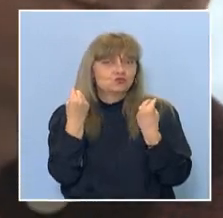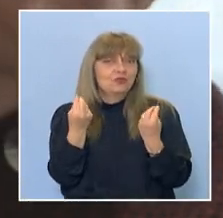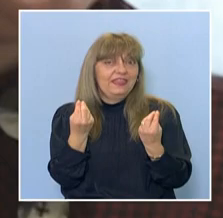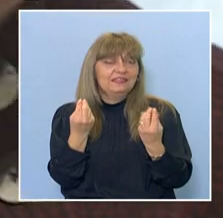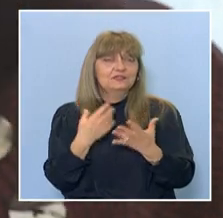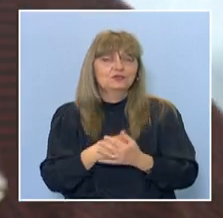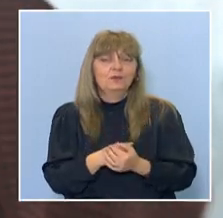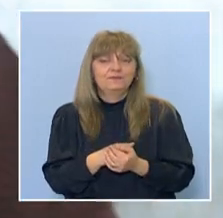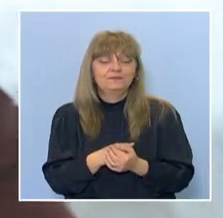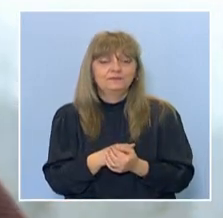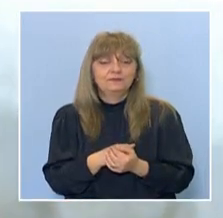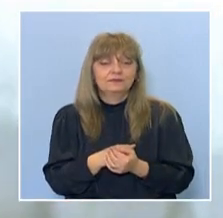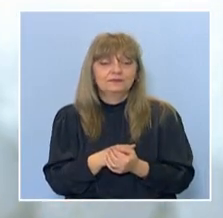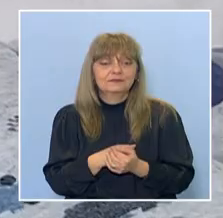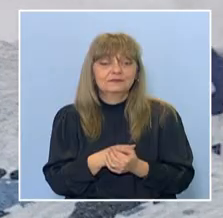да.